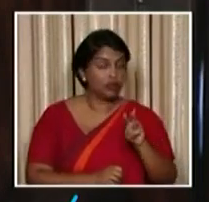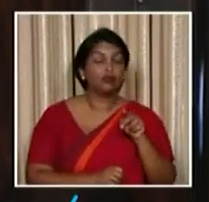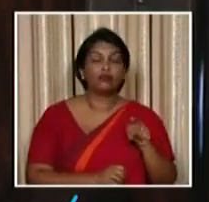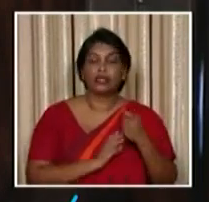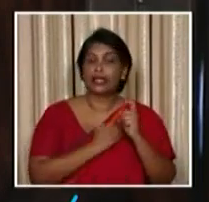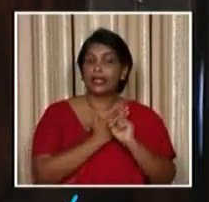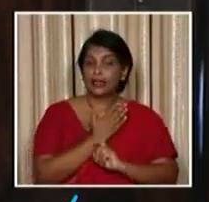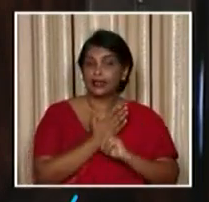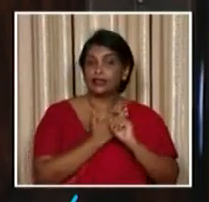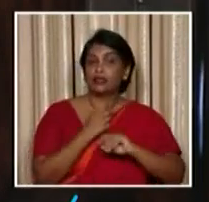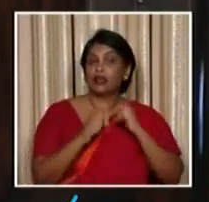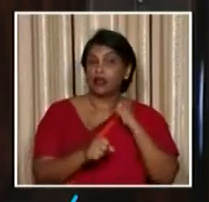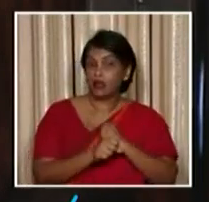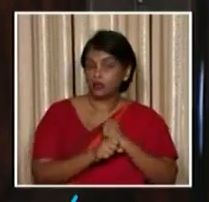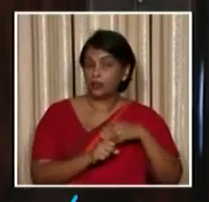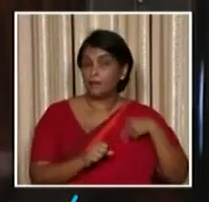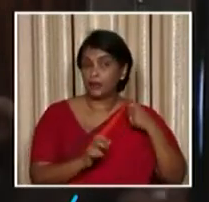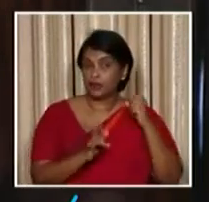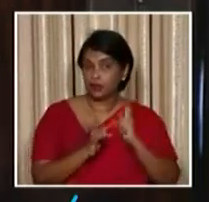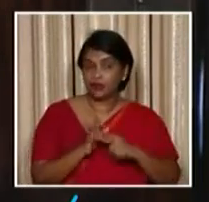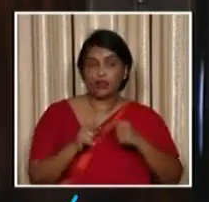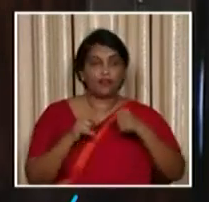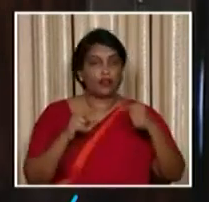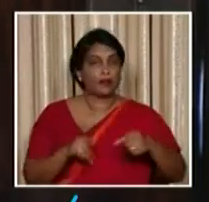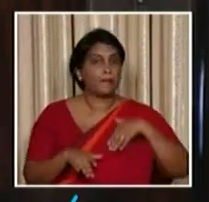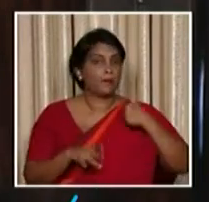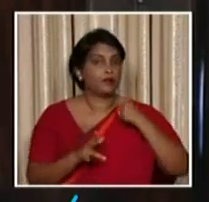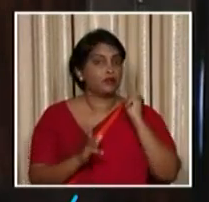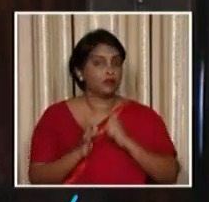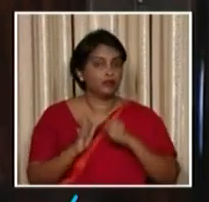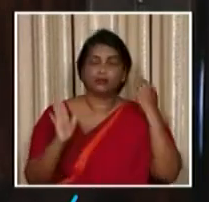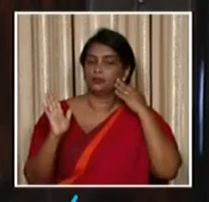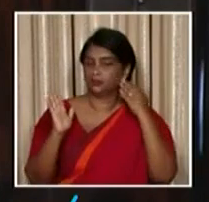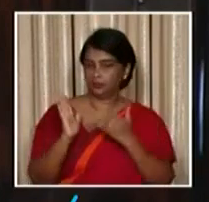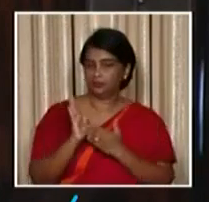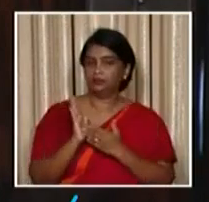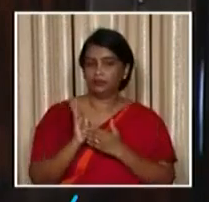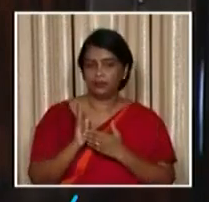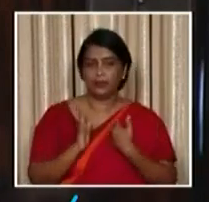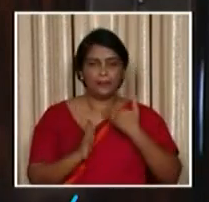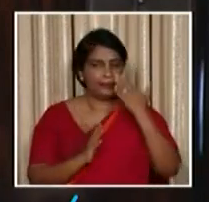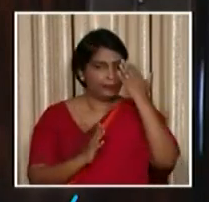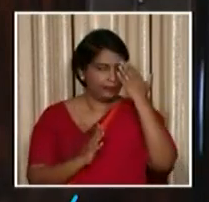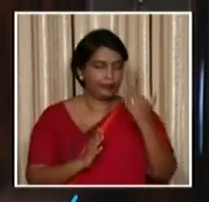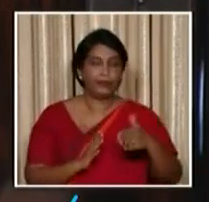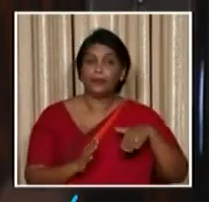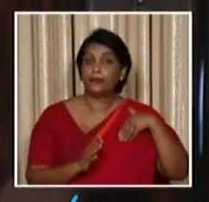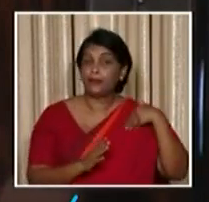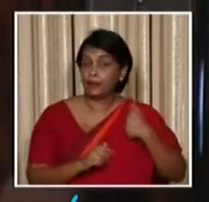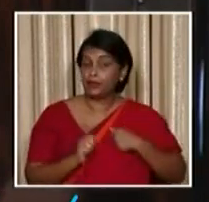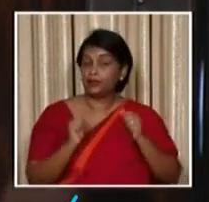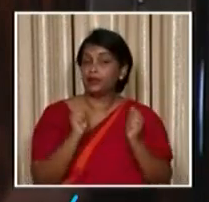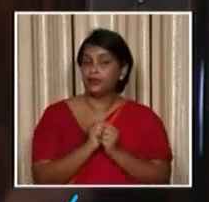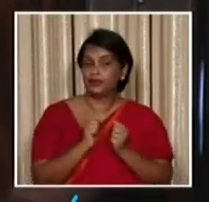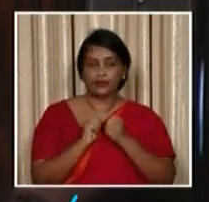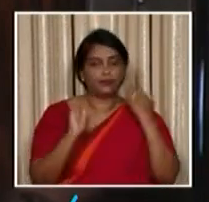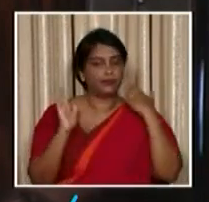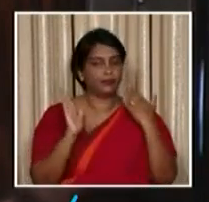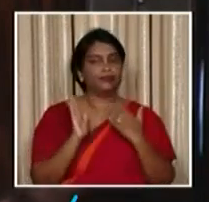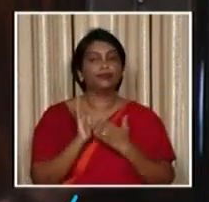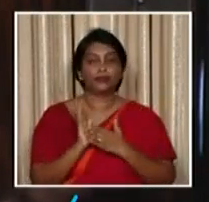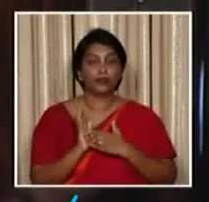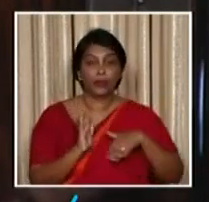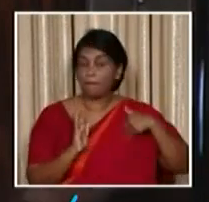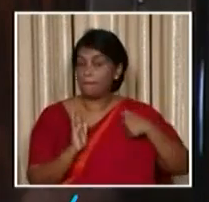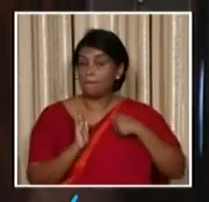සම්බන්ධව ආණ්ඩුපක්ෂයේ ප්‍රධාන සංවිධායකත් විපක්ෂ ප්‍රධාන සංවිධායකගේ අවධානය යොමු කරනවා කරුණාකර ආණ්ඩුවේ ප්‍රධාන කටයුතු සම්බන්ධව කොම්පෝනන්ට්